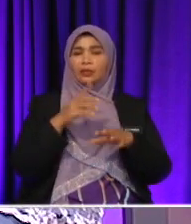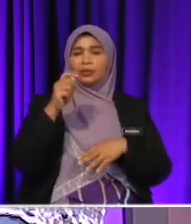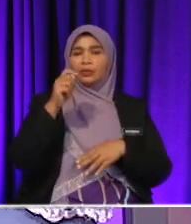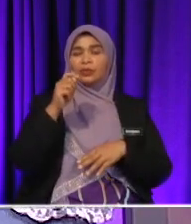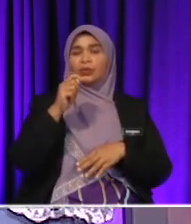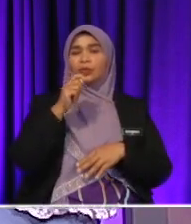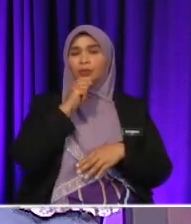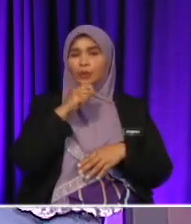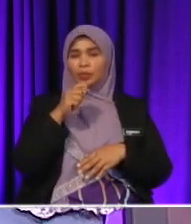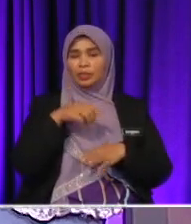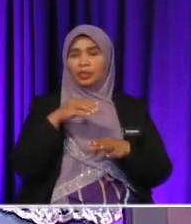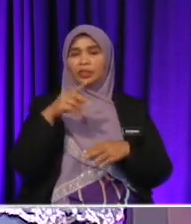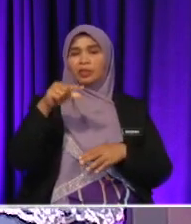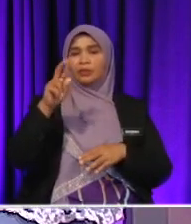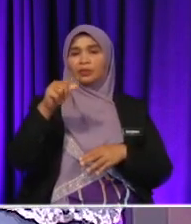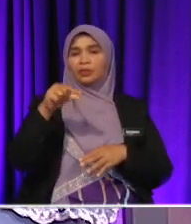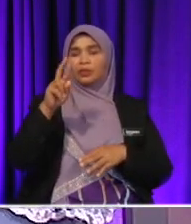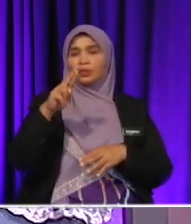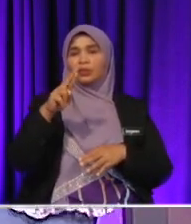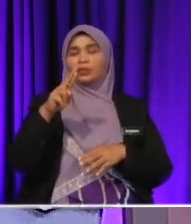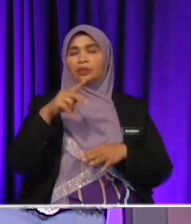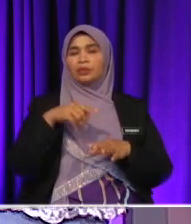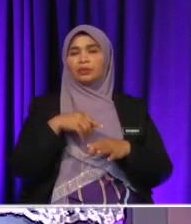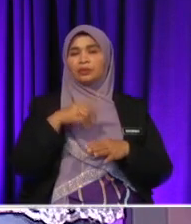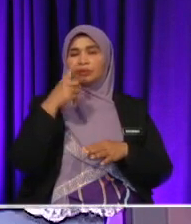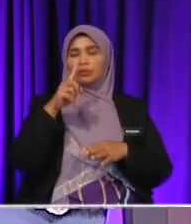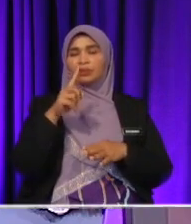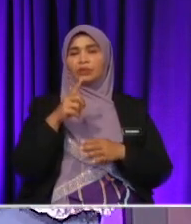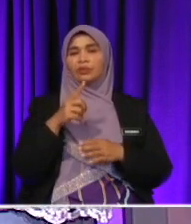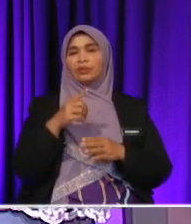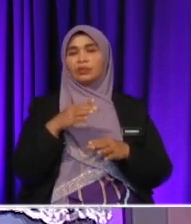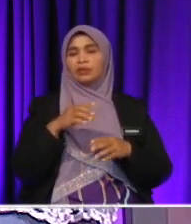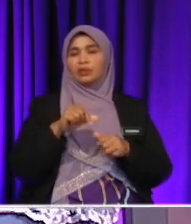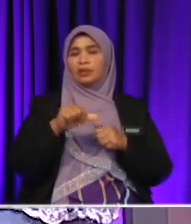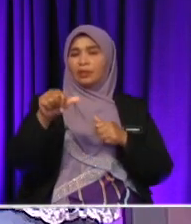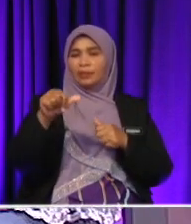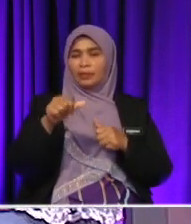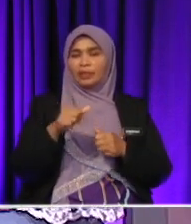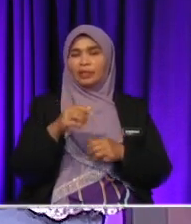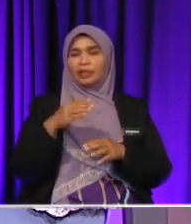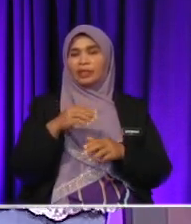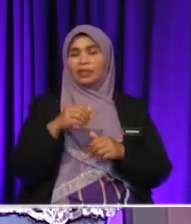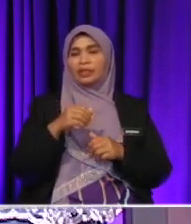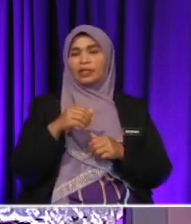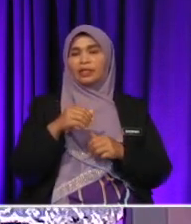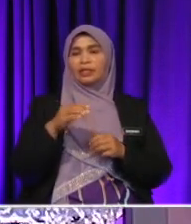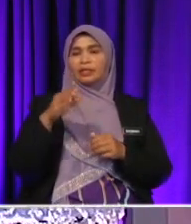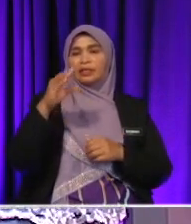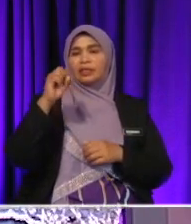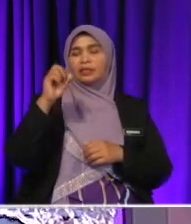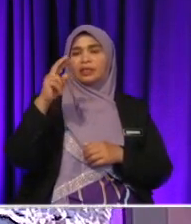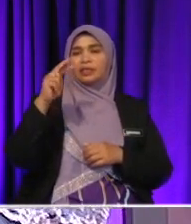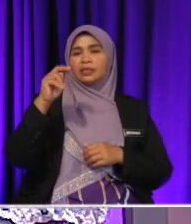untuk mengelak garam berlebihan dia menggugurkan daunnya untuk menyingkirkan